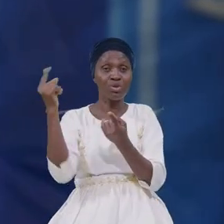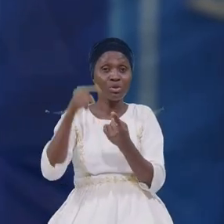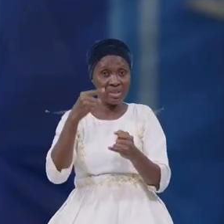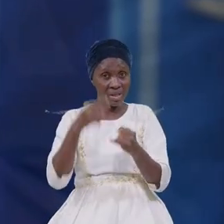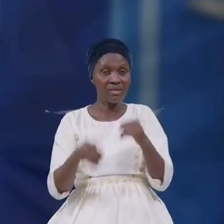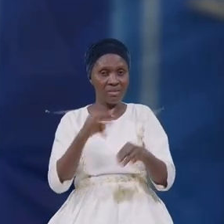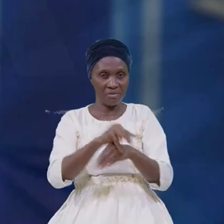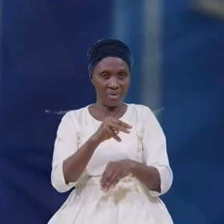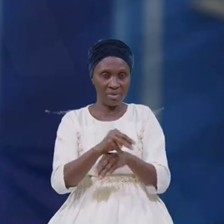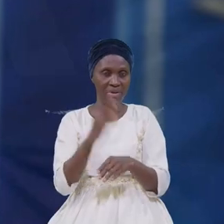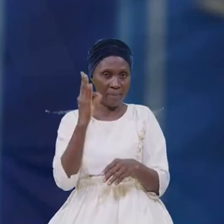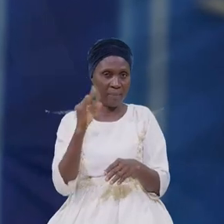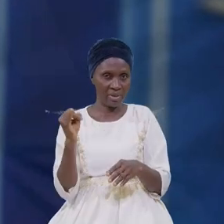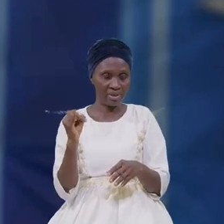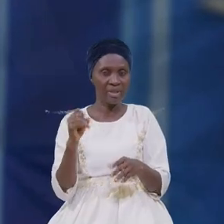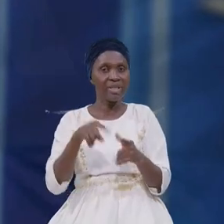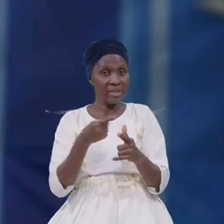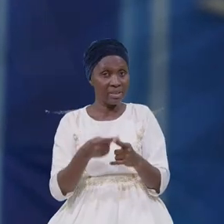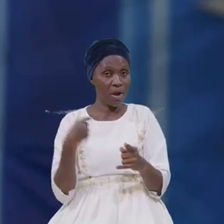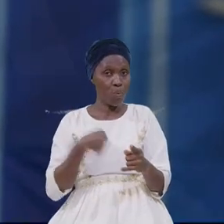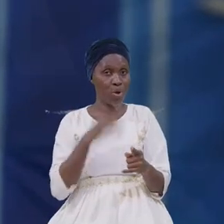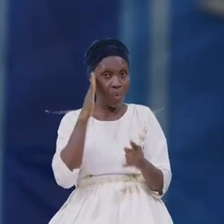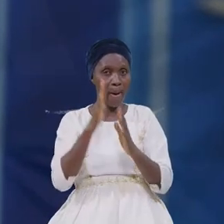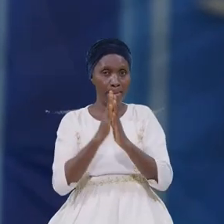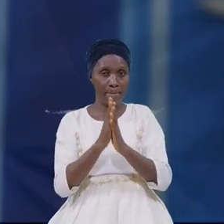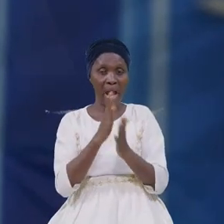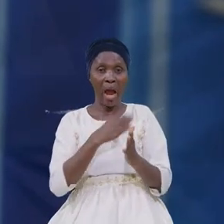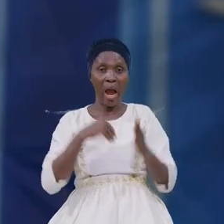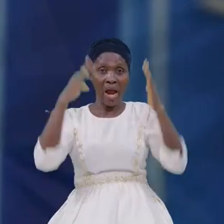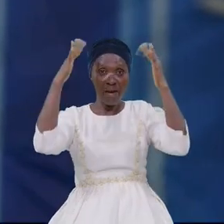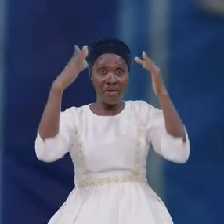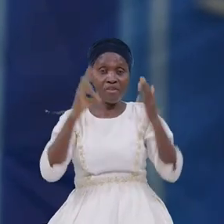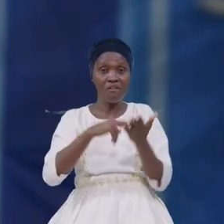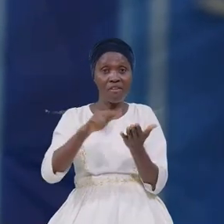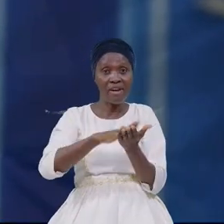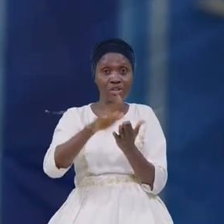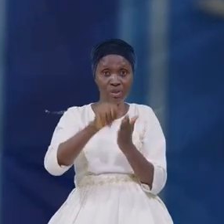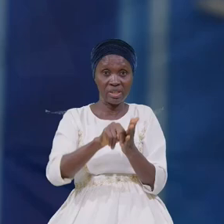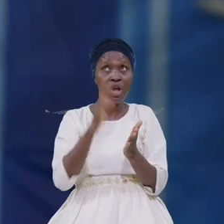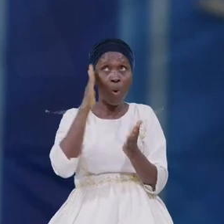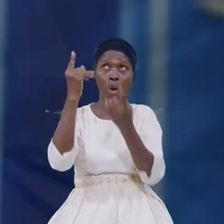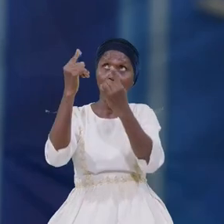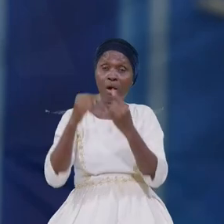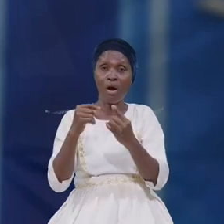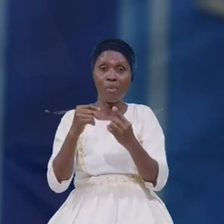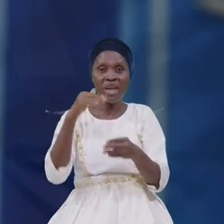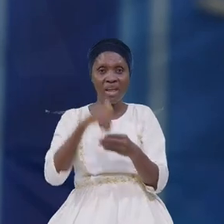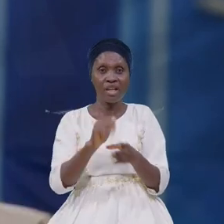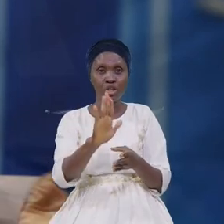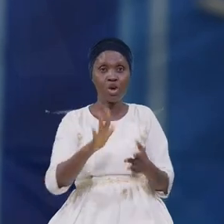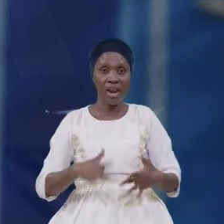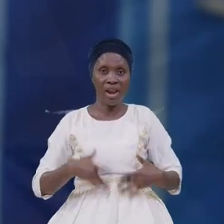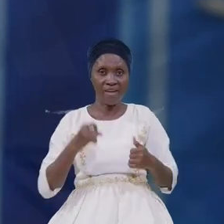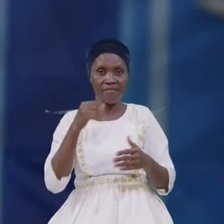message. Et puis nous allons prier et la pluie de la justice va descendre sur votre